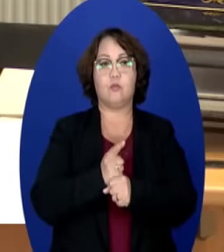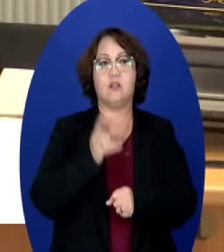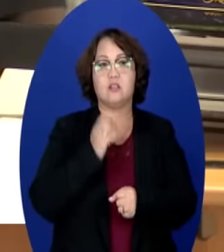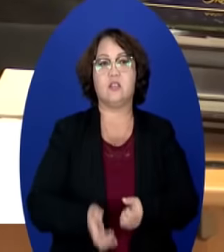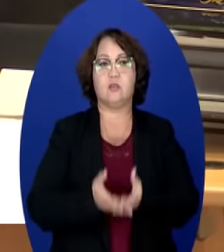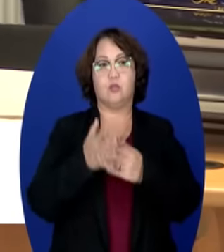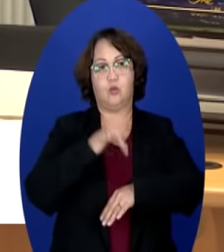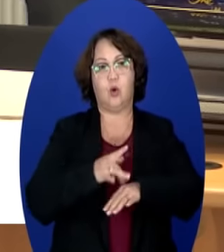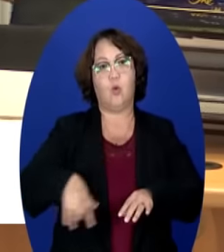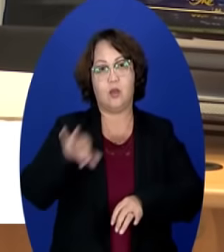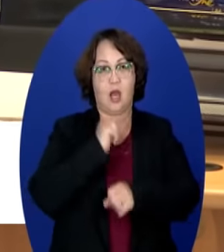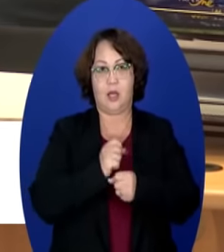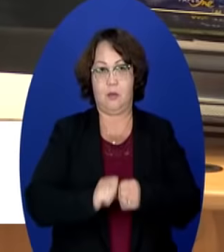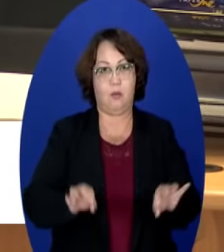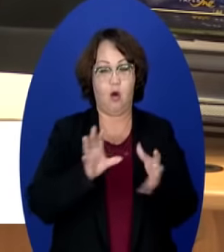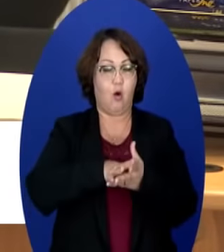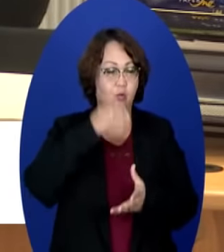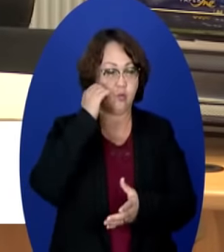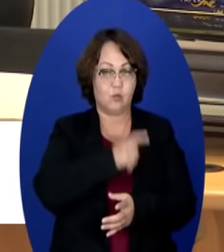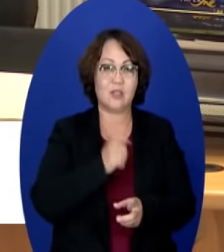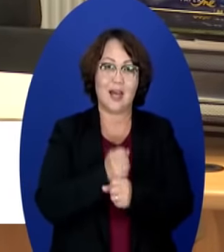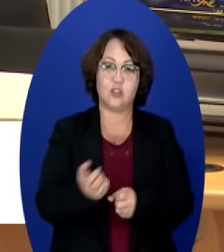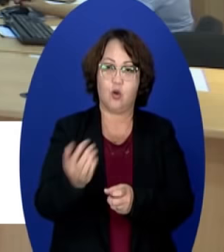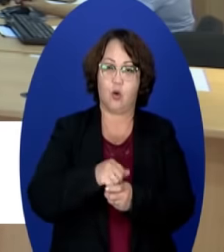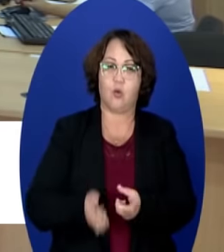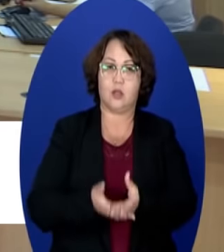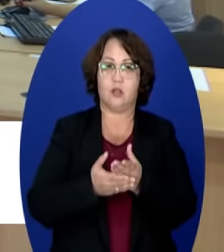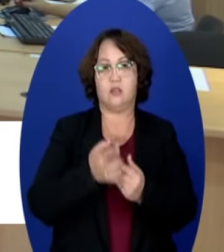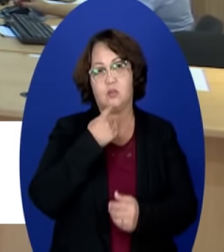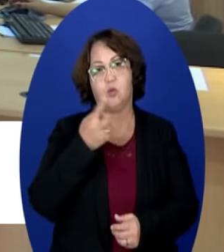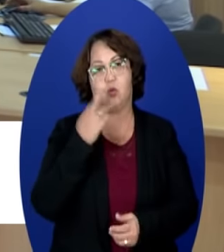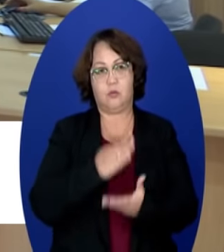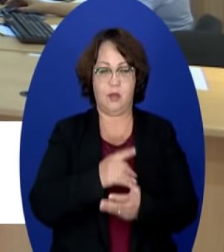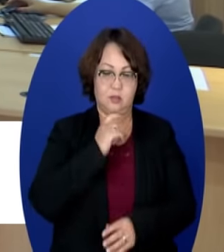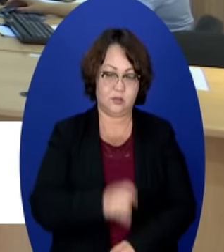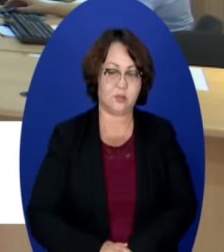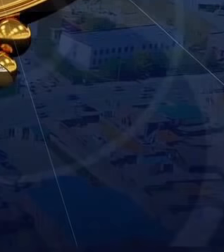төвүүд ажиллахгүй байгаа нь оюутнуудыг ажил зуучлахад хүндрэлтэй байгааг хэлж байсан юм.